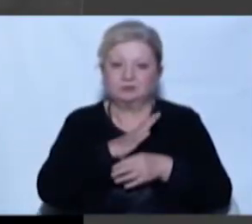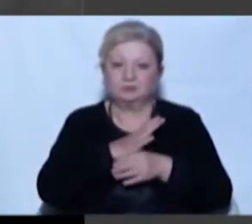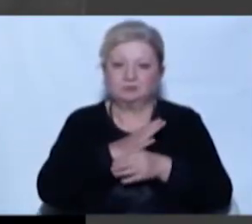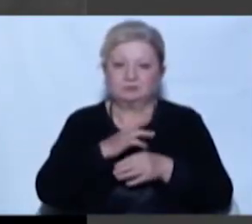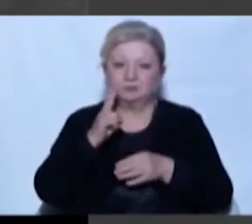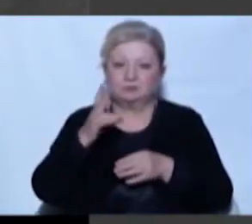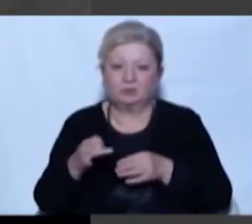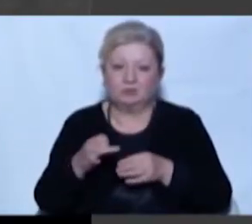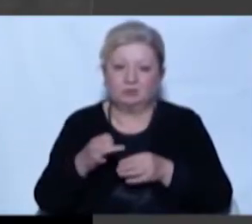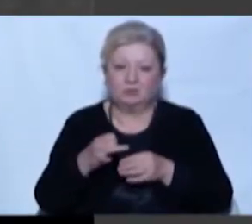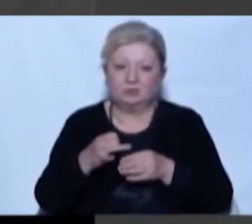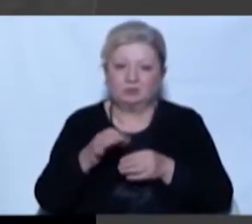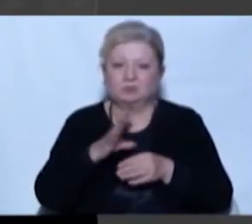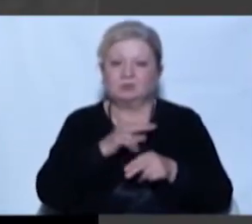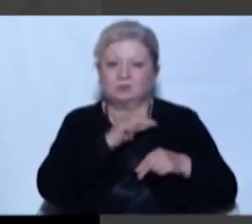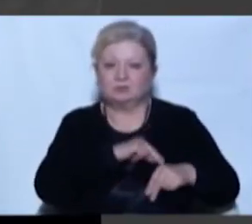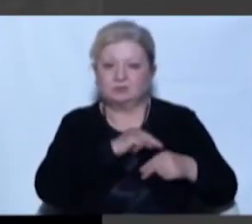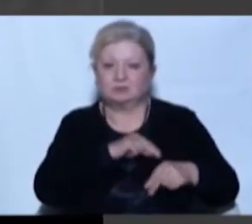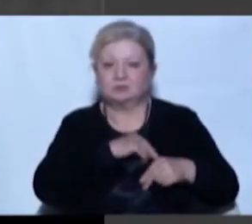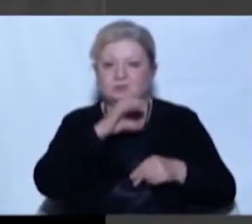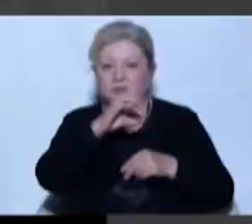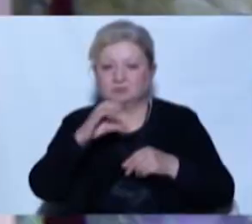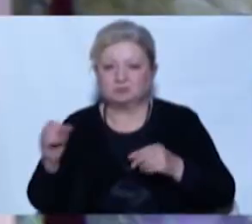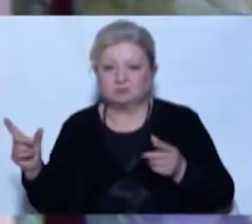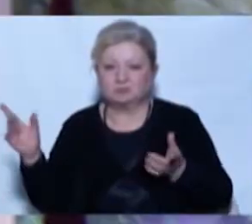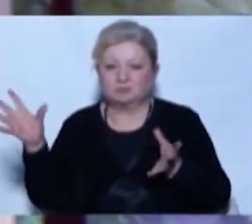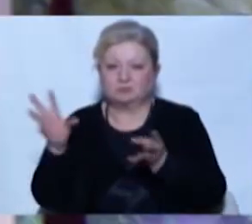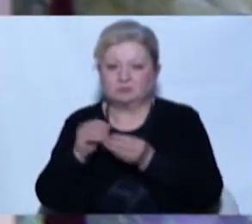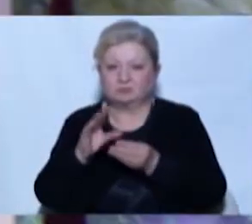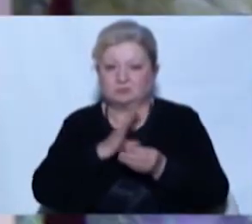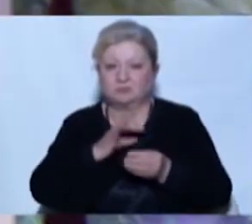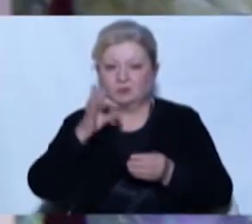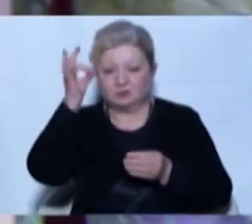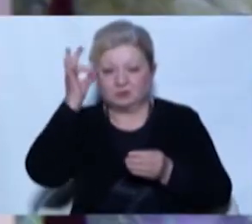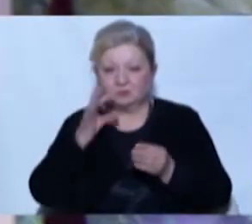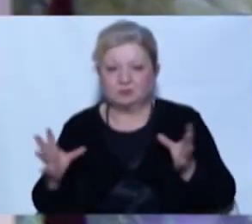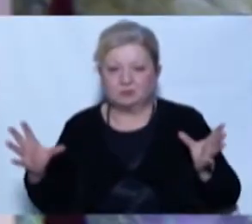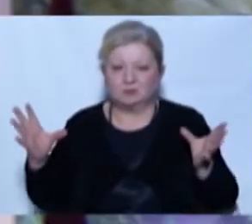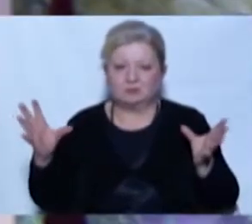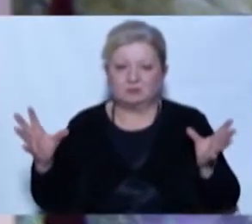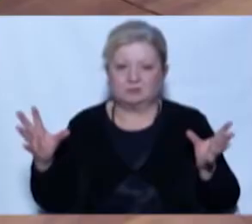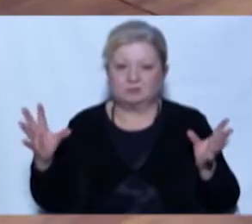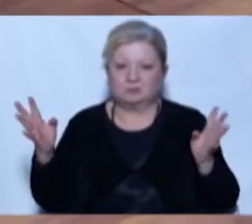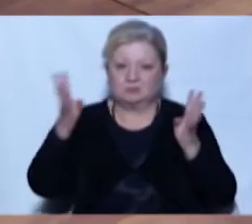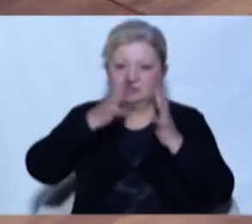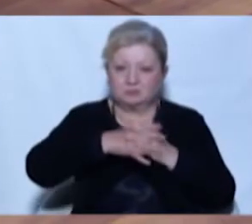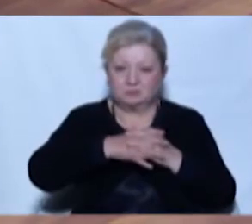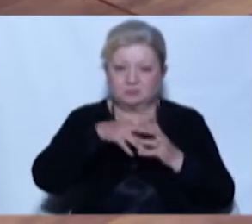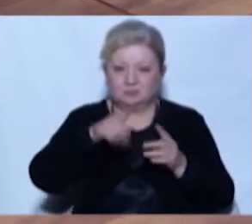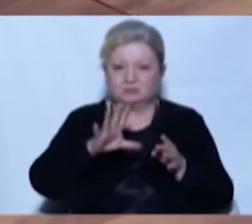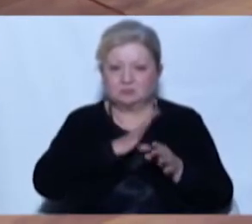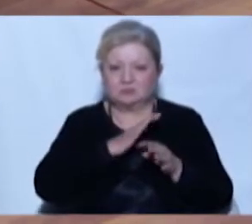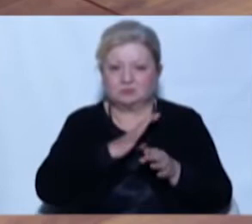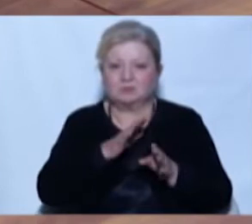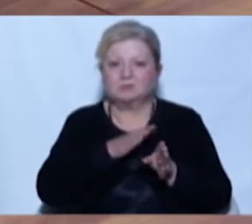აქტიურად თანამშრომლობდა საბჭოთა კავშირთან გერმანიის გაერთიანების საკითხში და მზად იყო